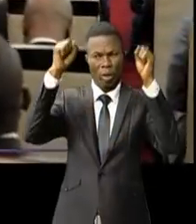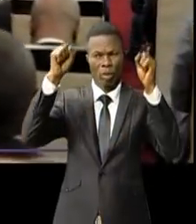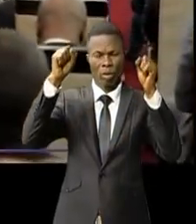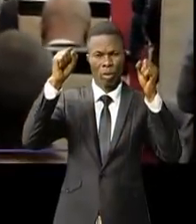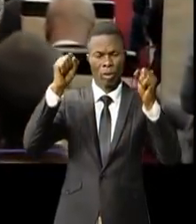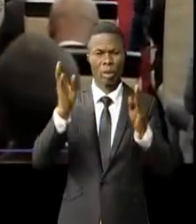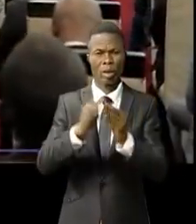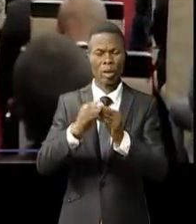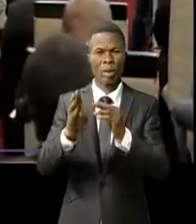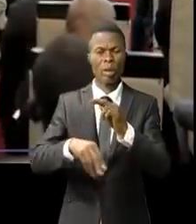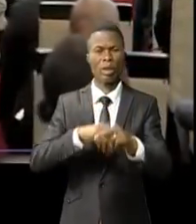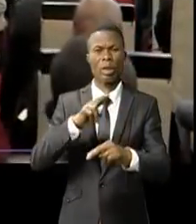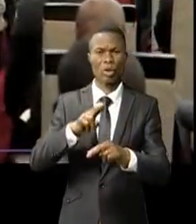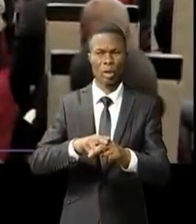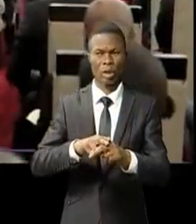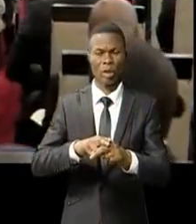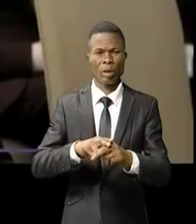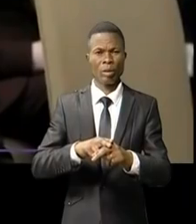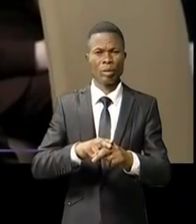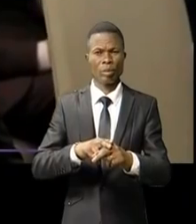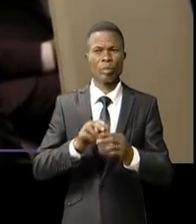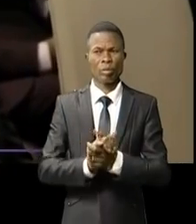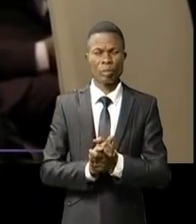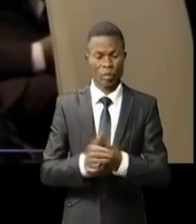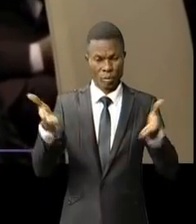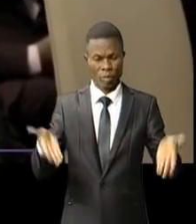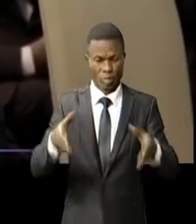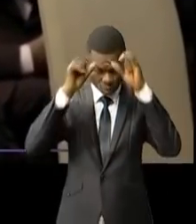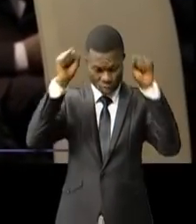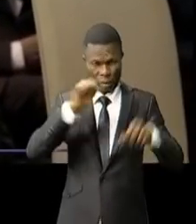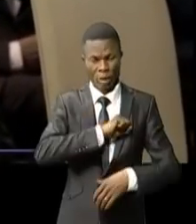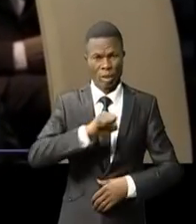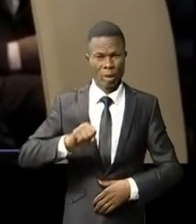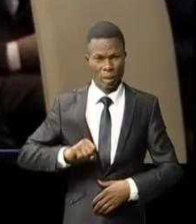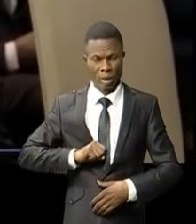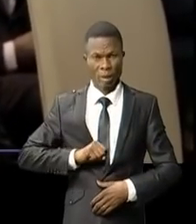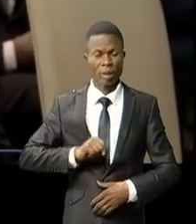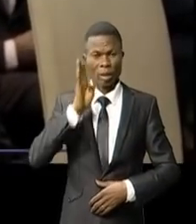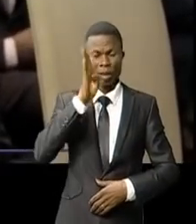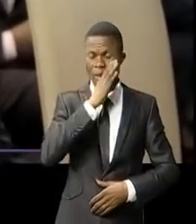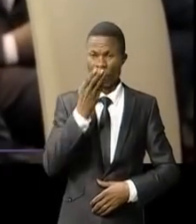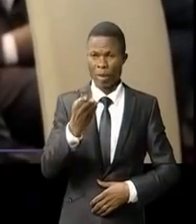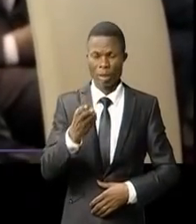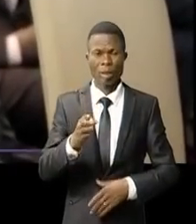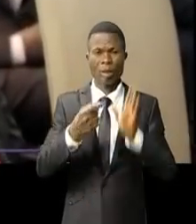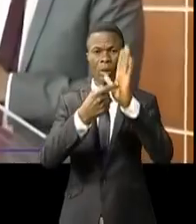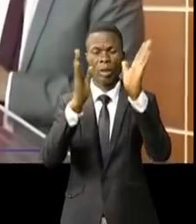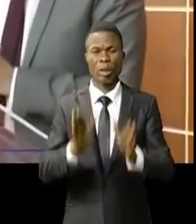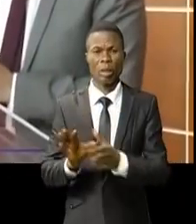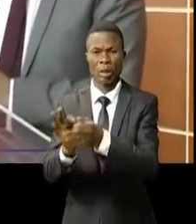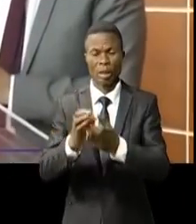à l'Assemblée nationale. En présence du président du Sénat, Modeste Bahati-Lukwebo, les représentants de